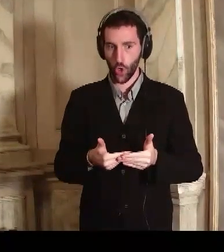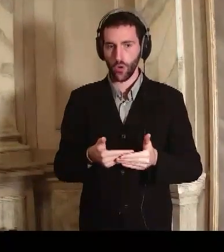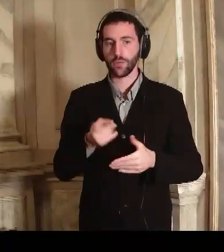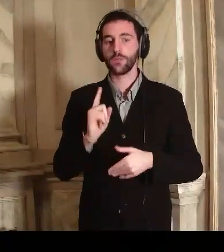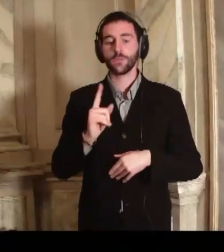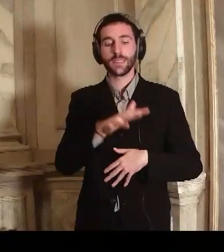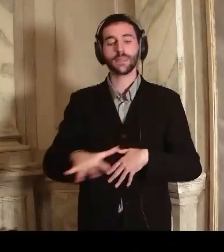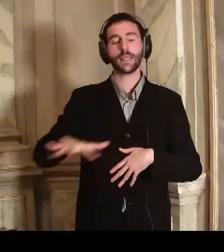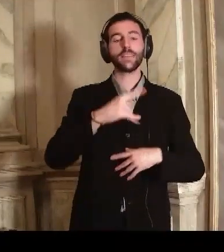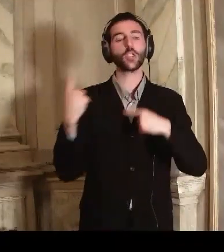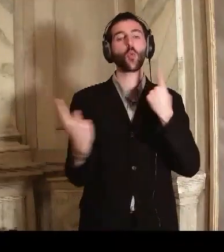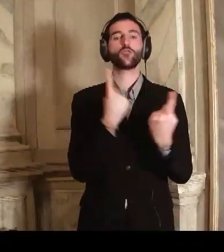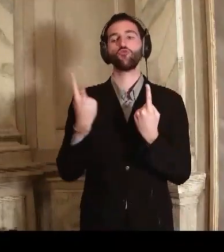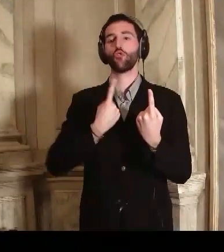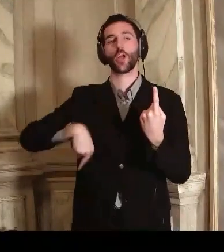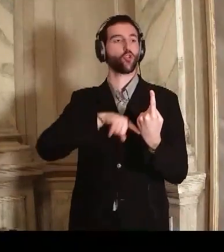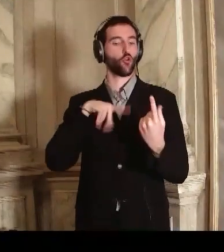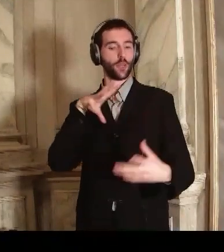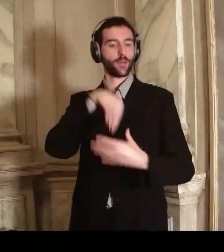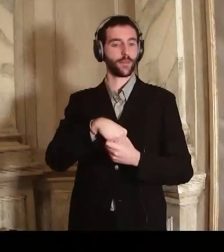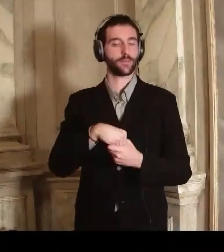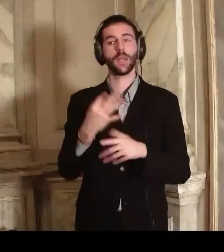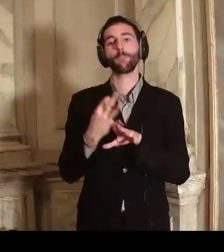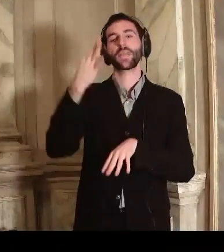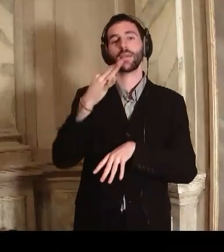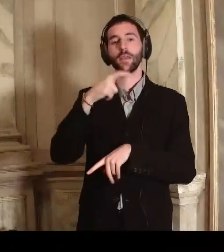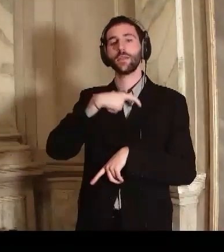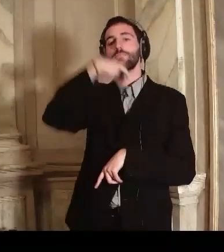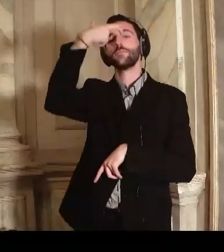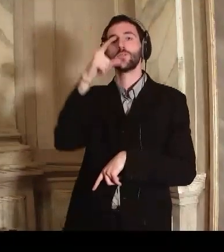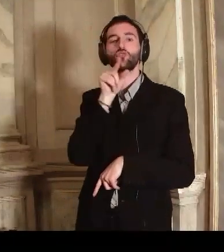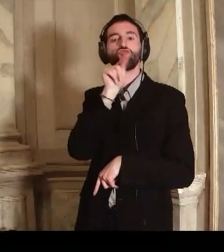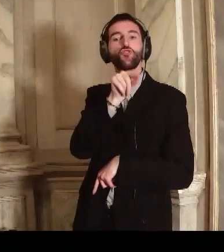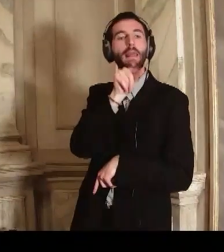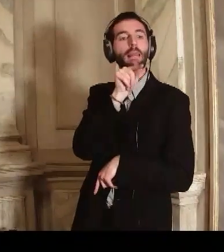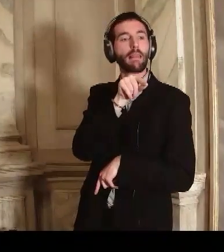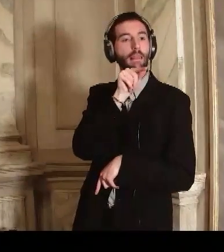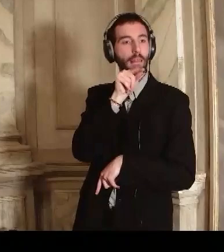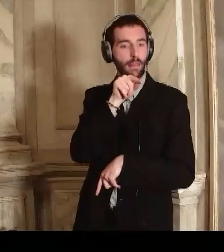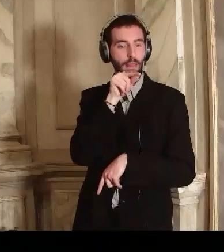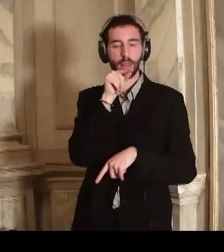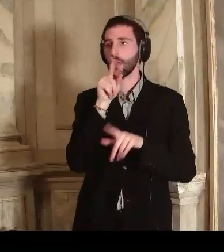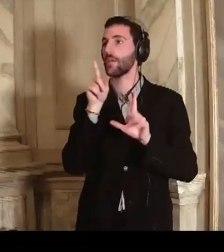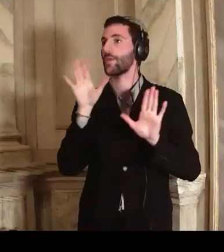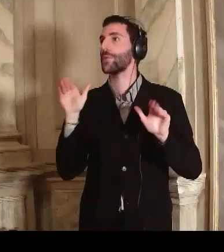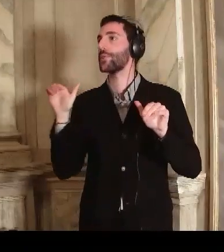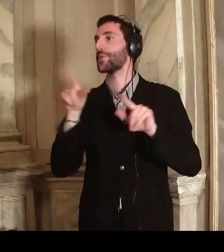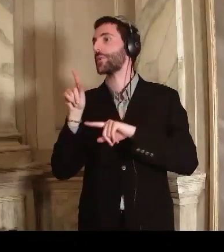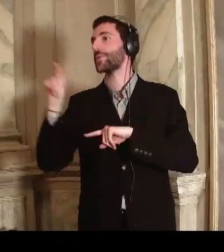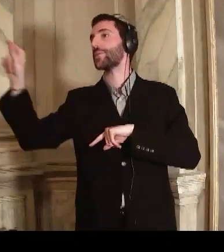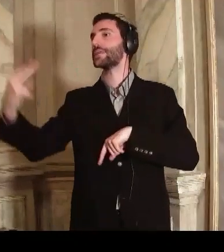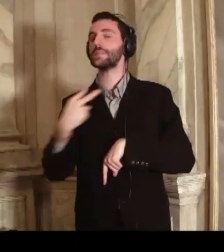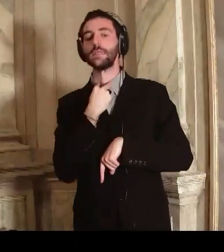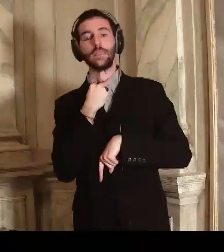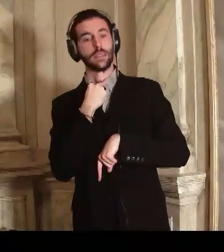attuale di cigni in esilio, coscritti in un cielo straniero, bocconi di carne vivente